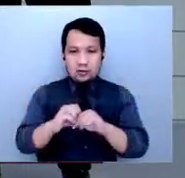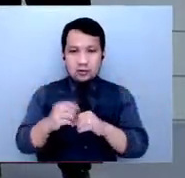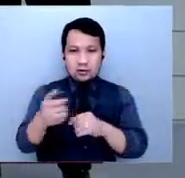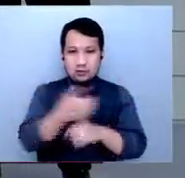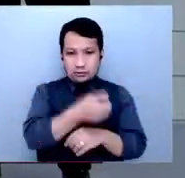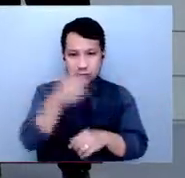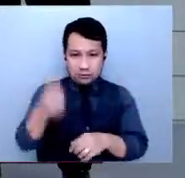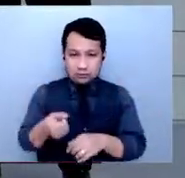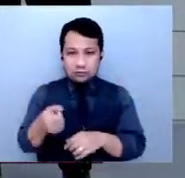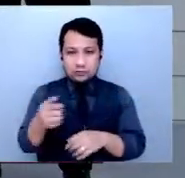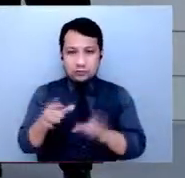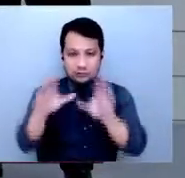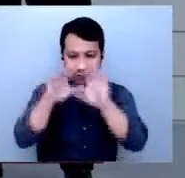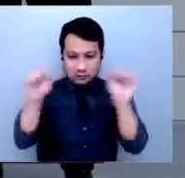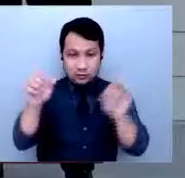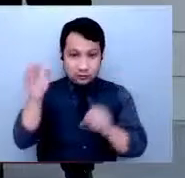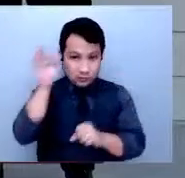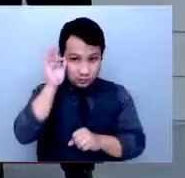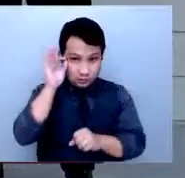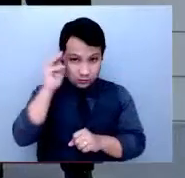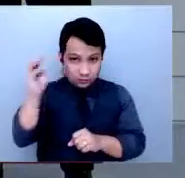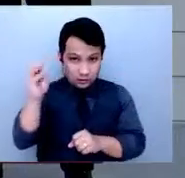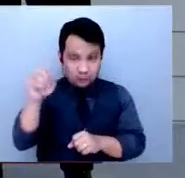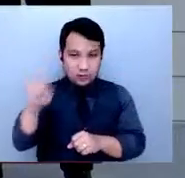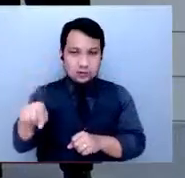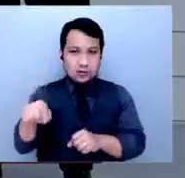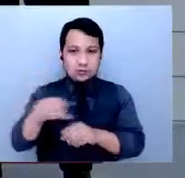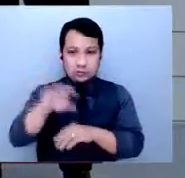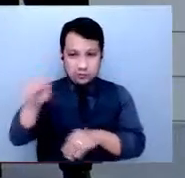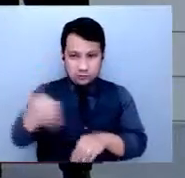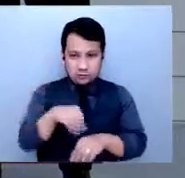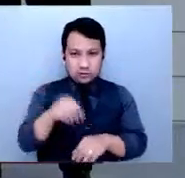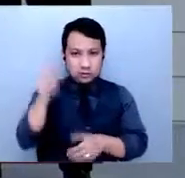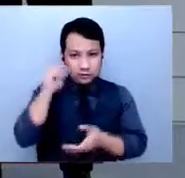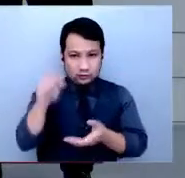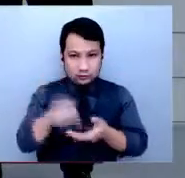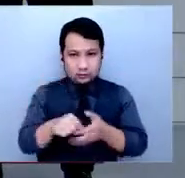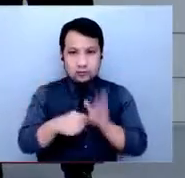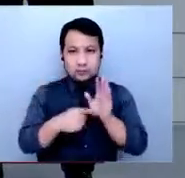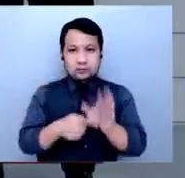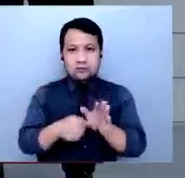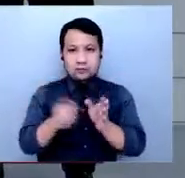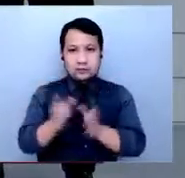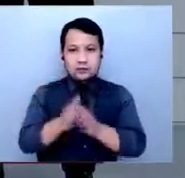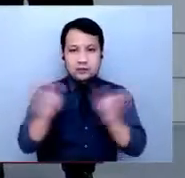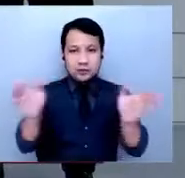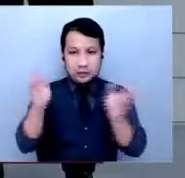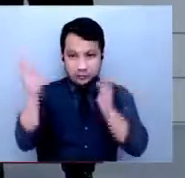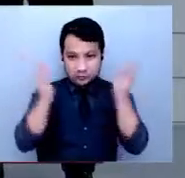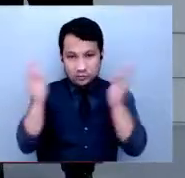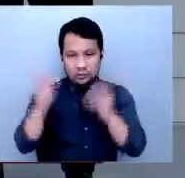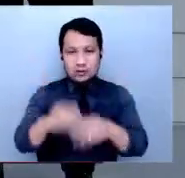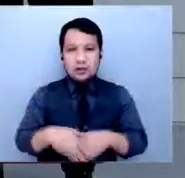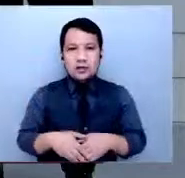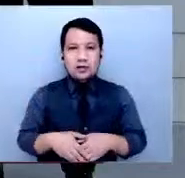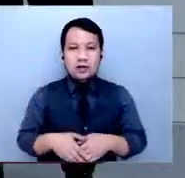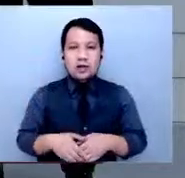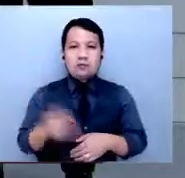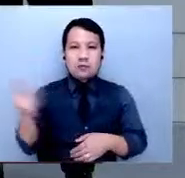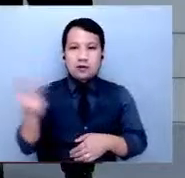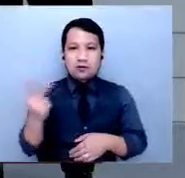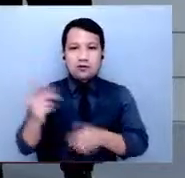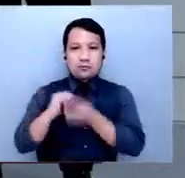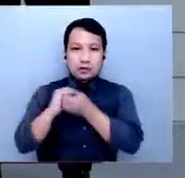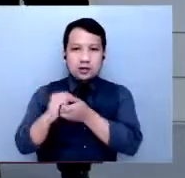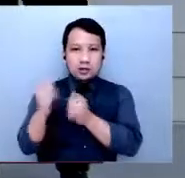bagong halal na Pangulong Ferdinand Marcos sa kanyang gabinete bilang Secretary of General Services. Magkapartido at magkaalyado